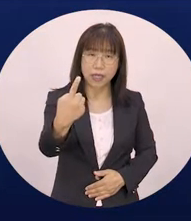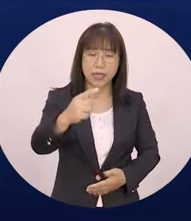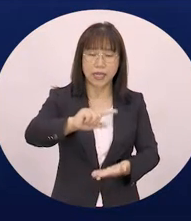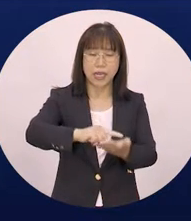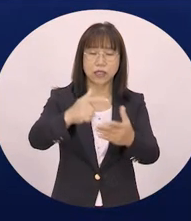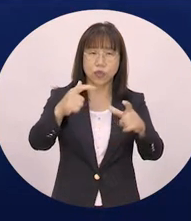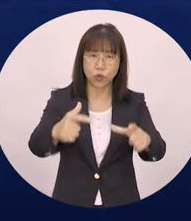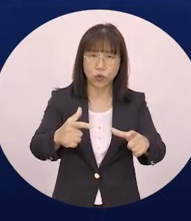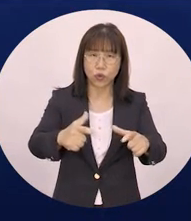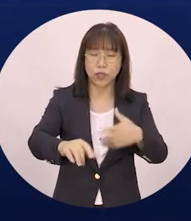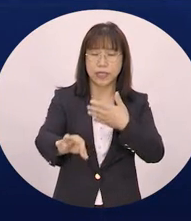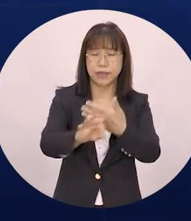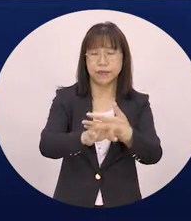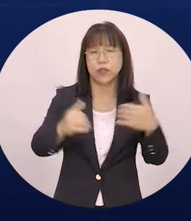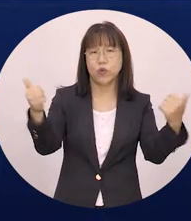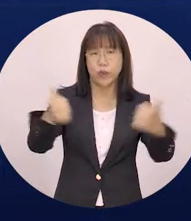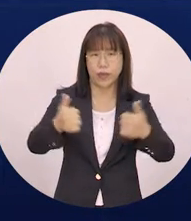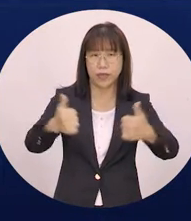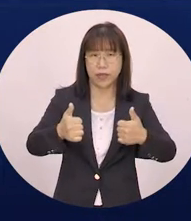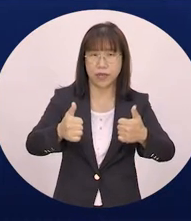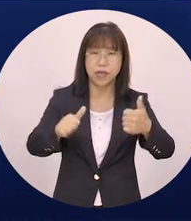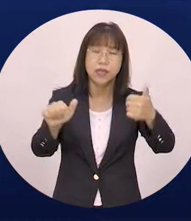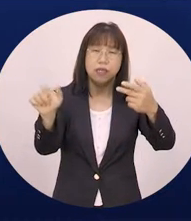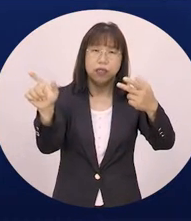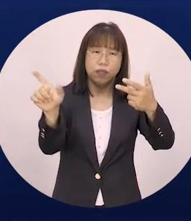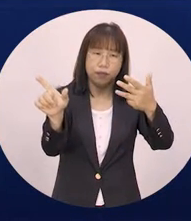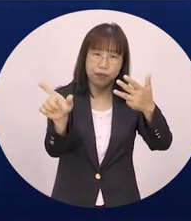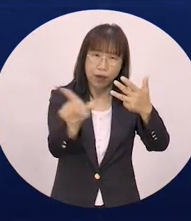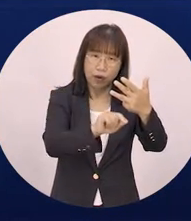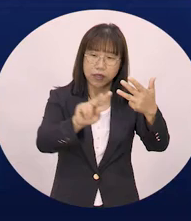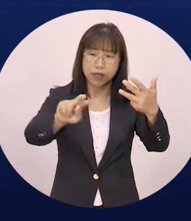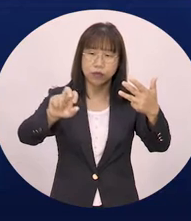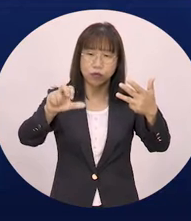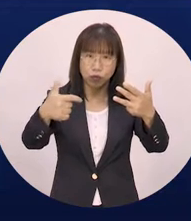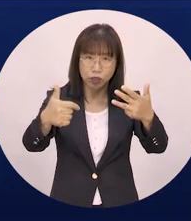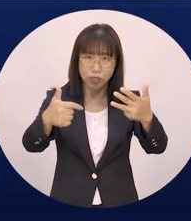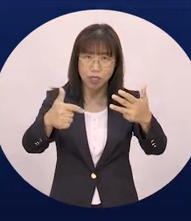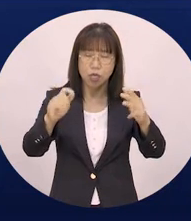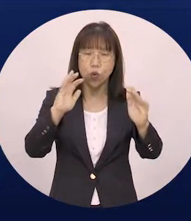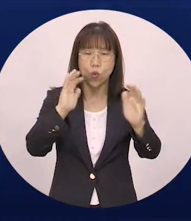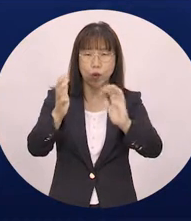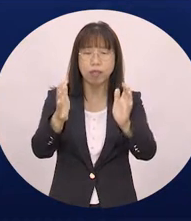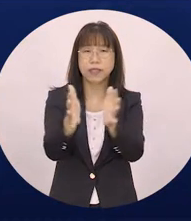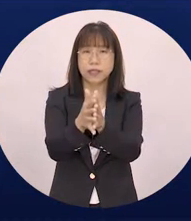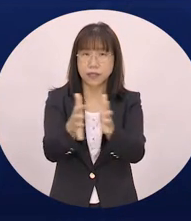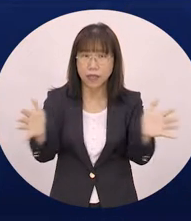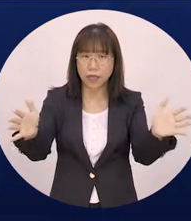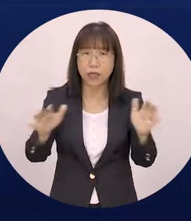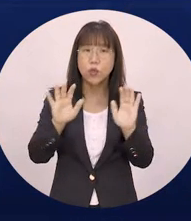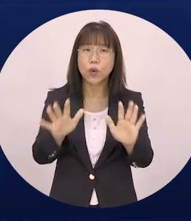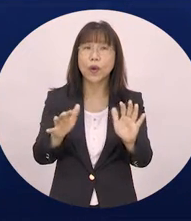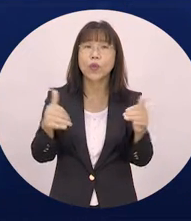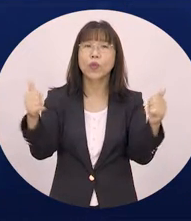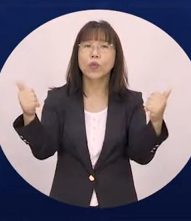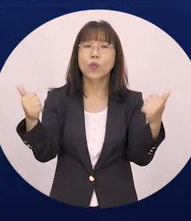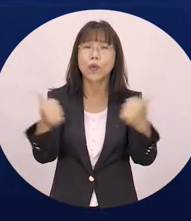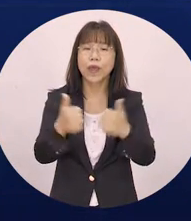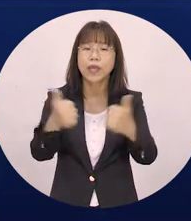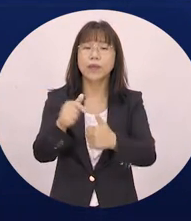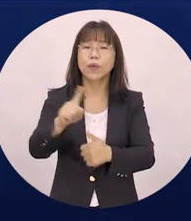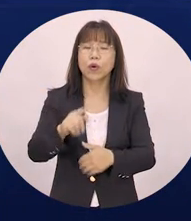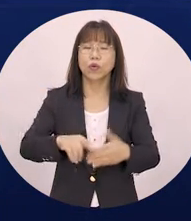제281회 서울특별시 강서구의회 임시회가 지난 26일 1차 본회의를 시작으로 개회했습니다.